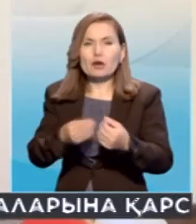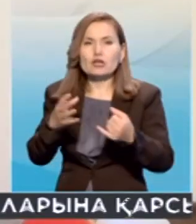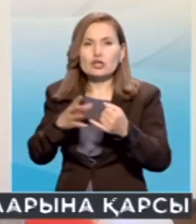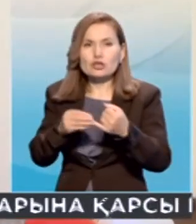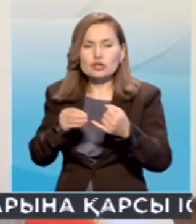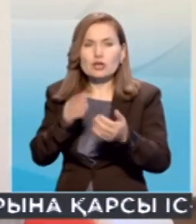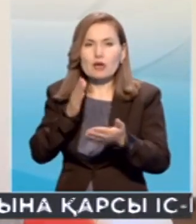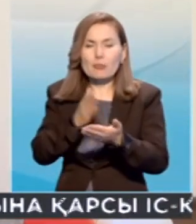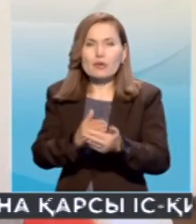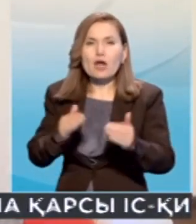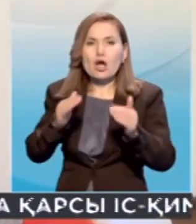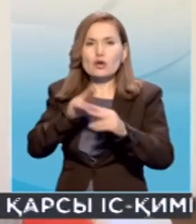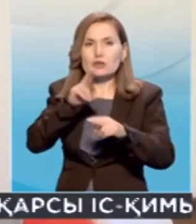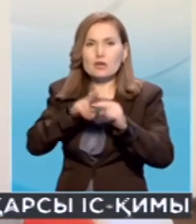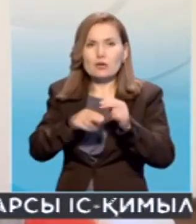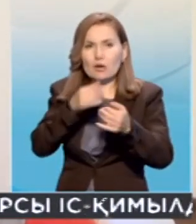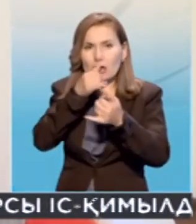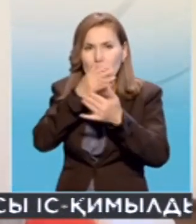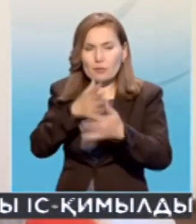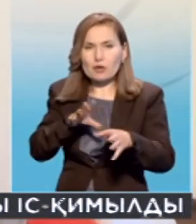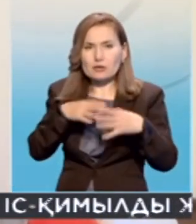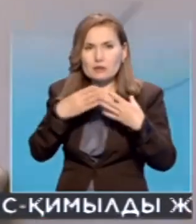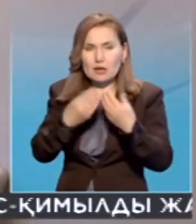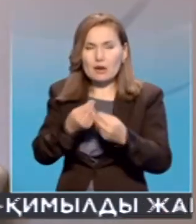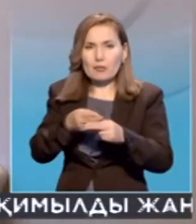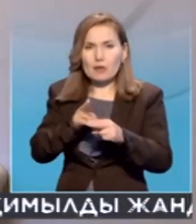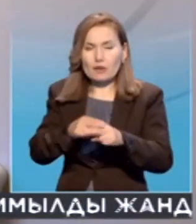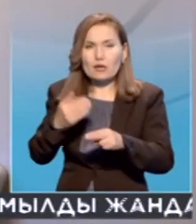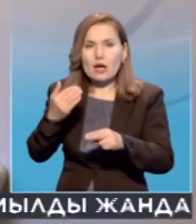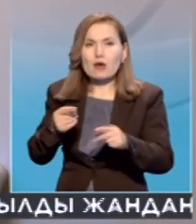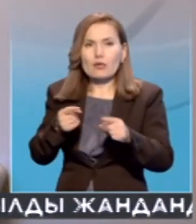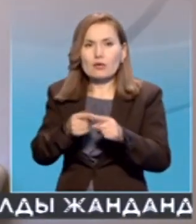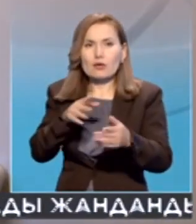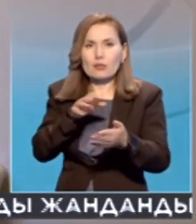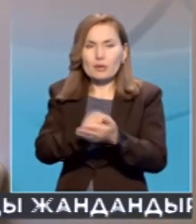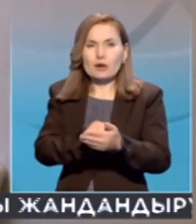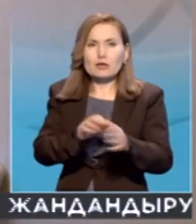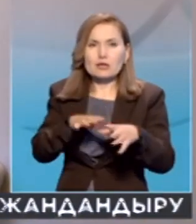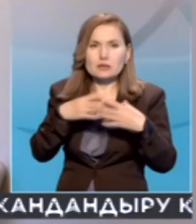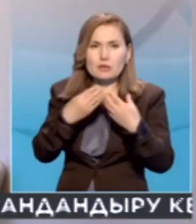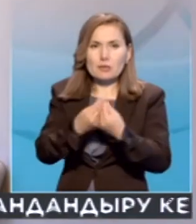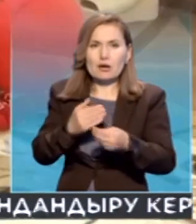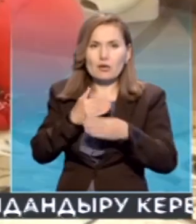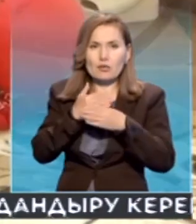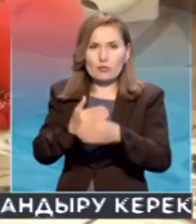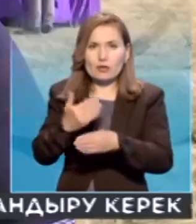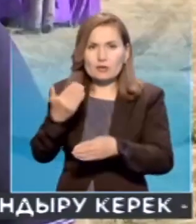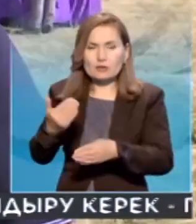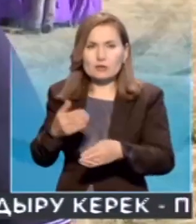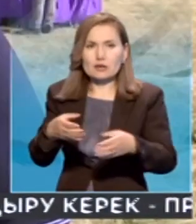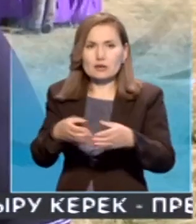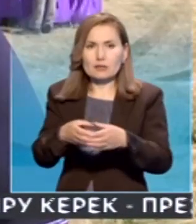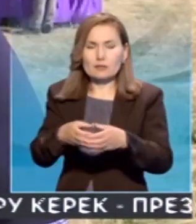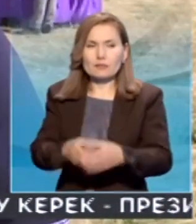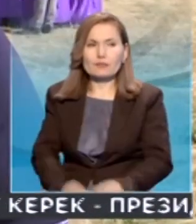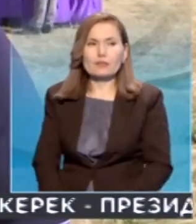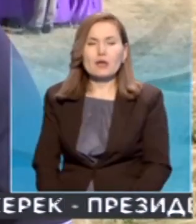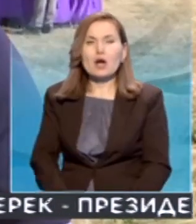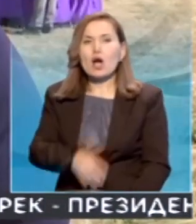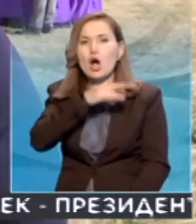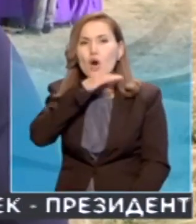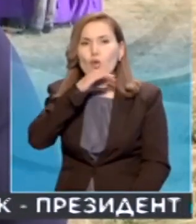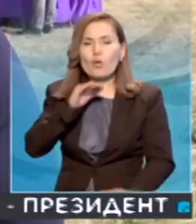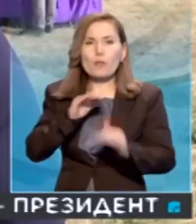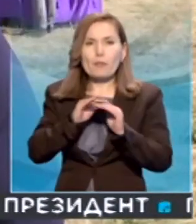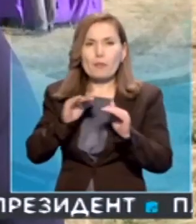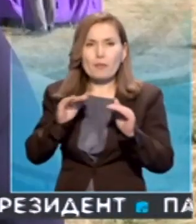үй салуға жағдайлары болмапты. Сөйтіп жалдамалы пәтерде тұрып келген. Бұл көп балалы отбасы,